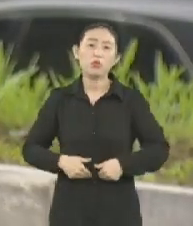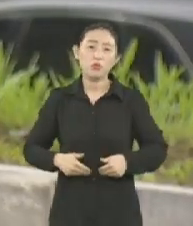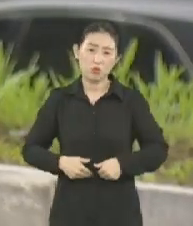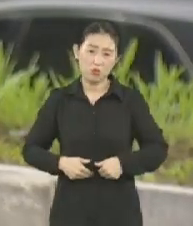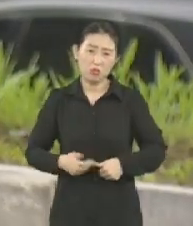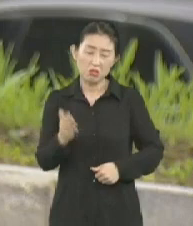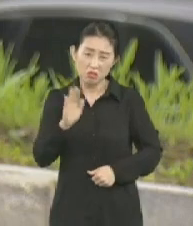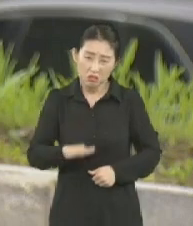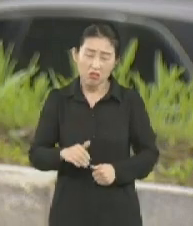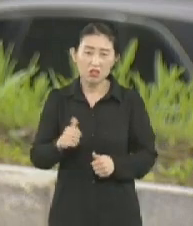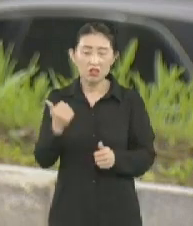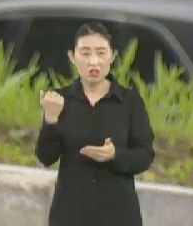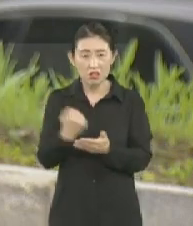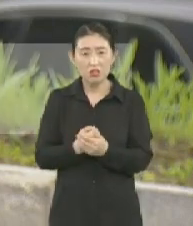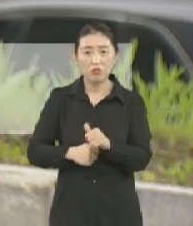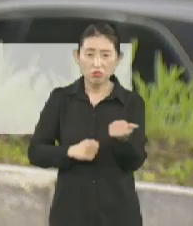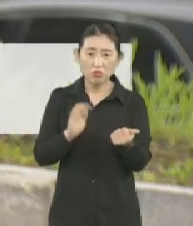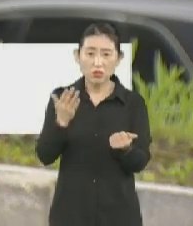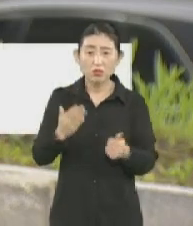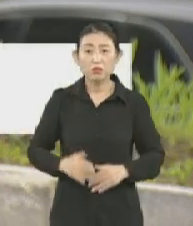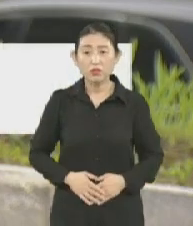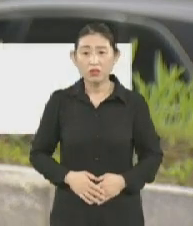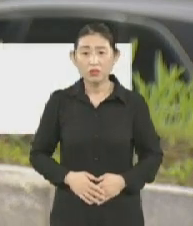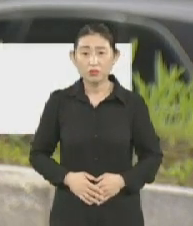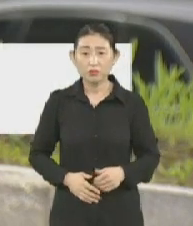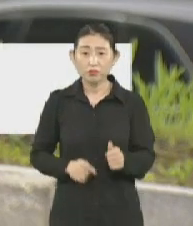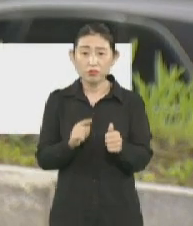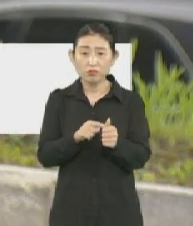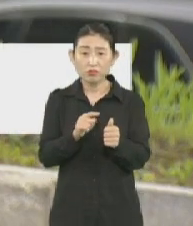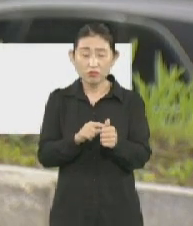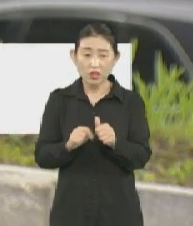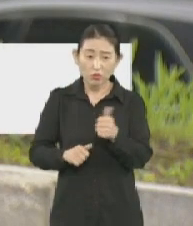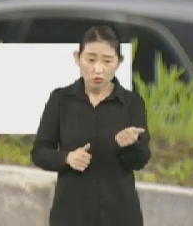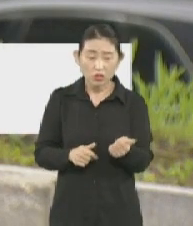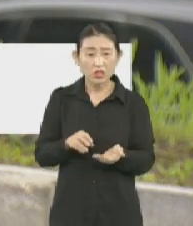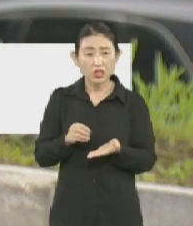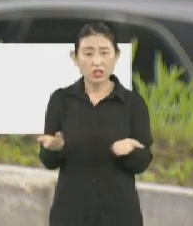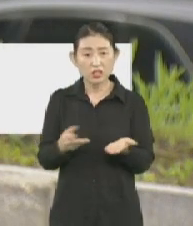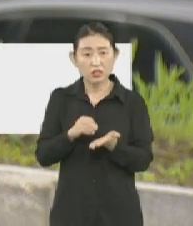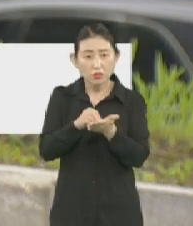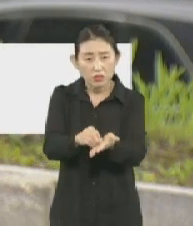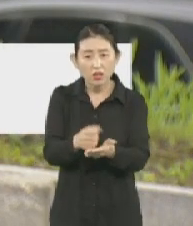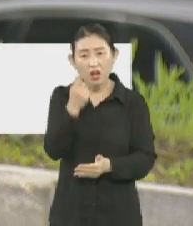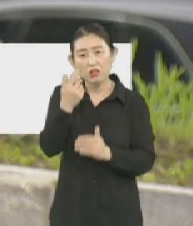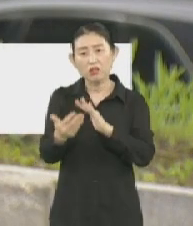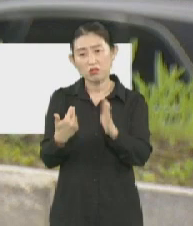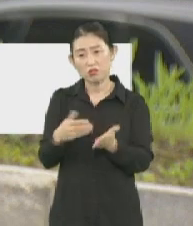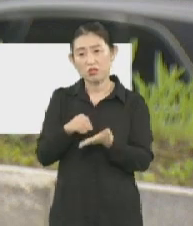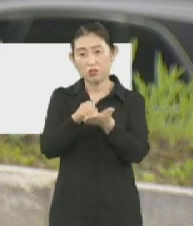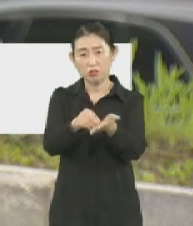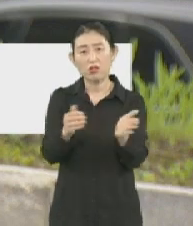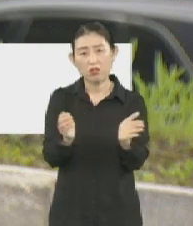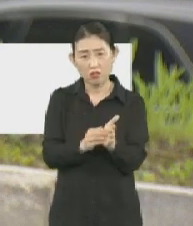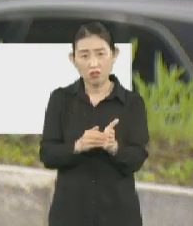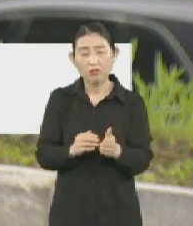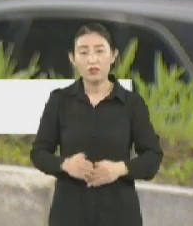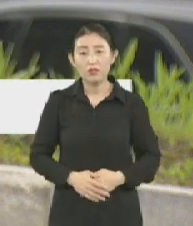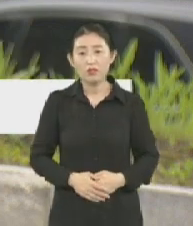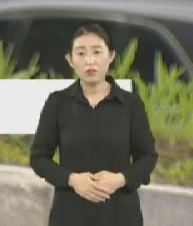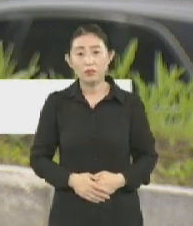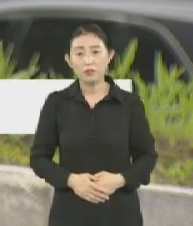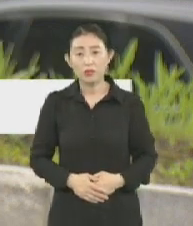상황이었습니다. 돌아가신 분은 한 여기서 일하신 지는 얼마나 되십니까? 그게 사실은 한 달 정도밖에 안